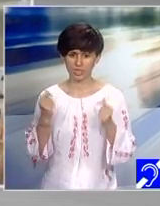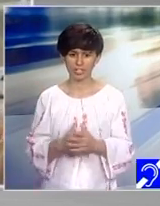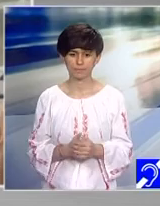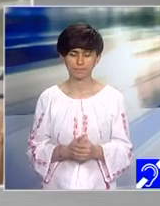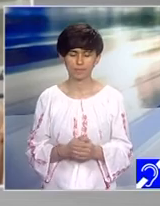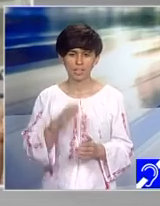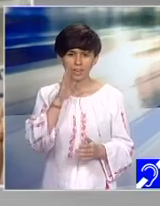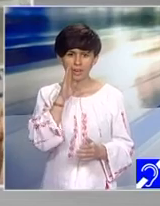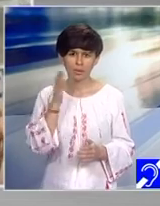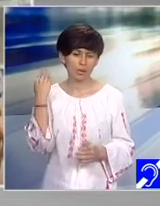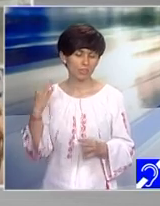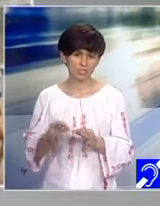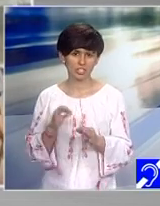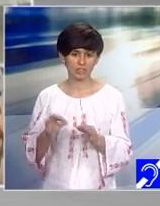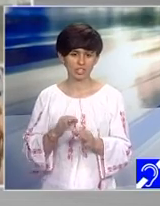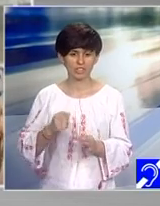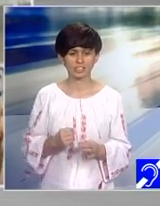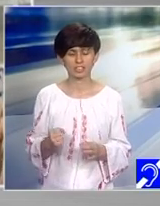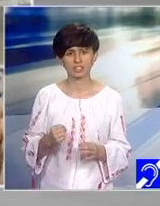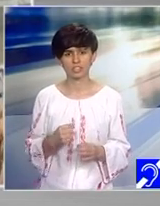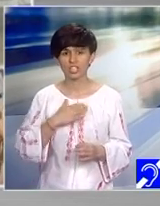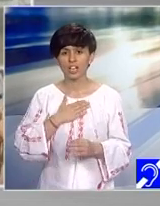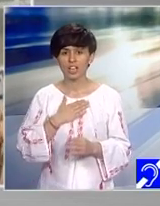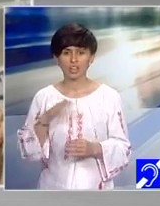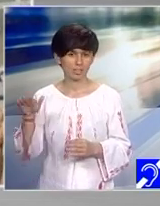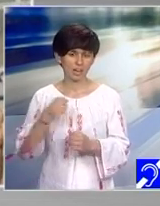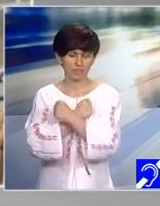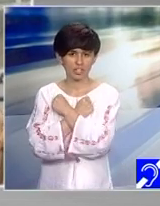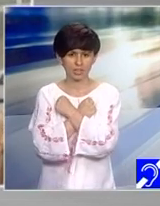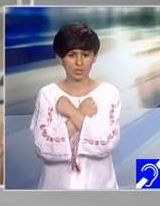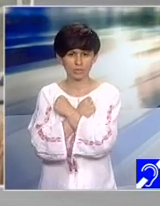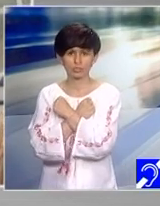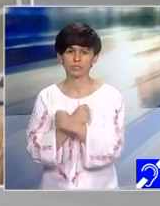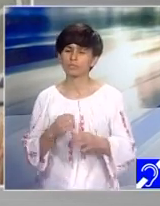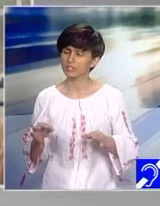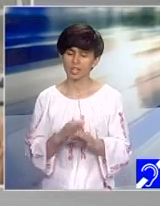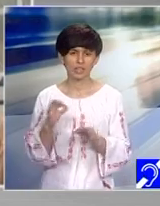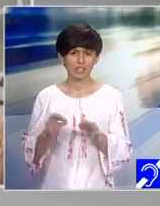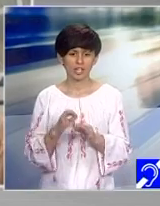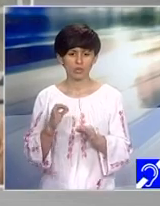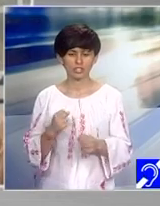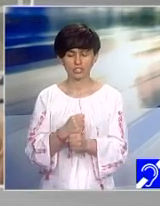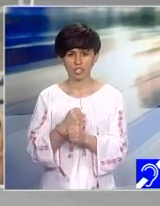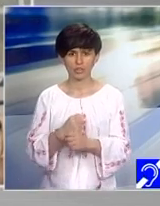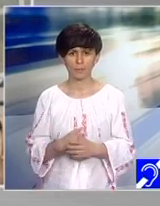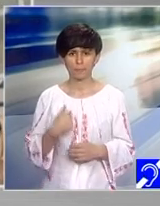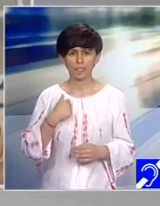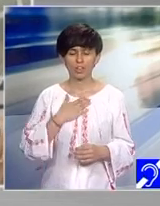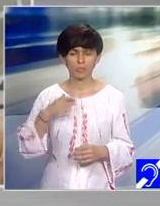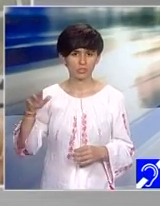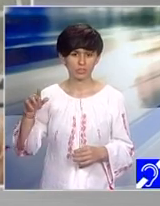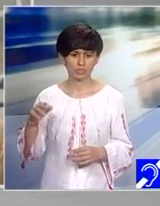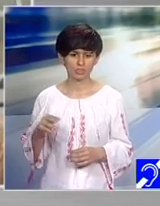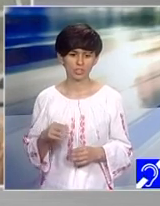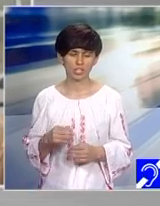așa că avea o drag de a coasă și a lucra. Și eu am avut o soră încă, Silvia, care la amândouă ne-a